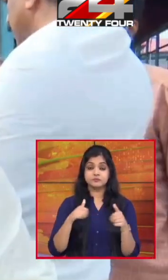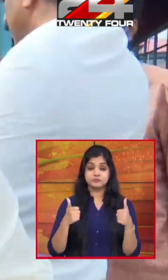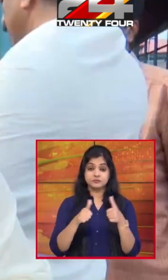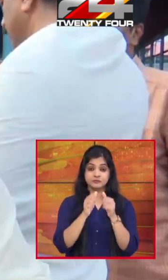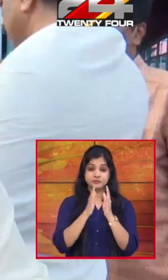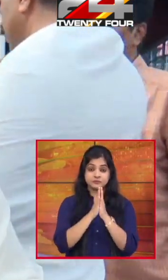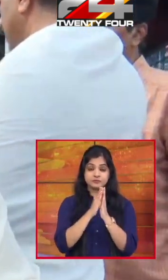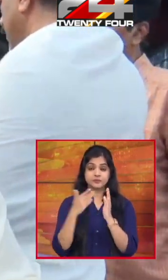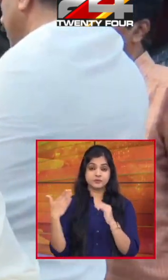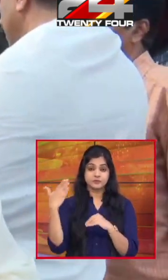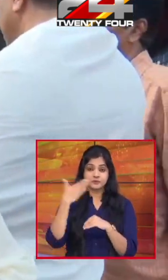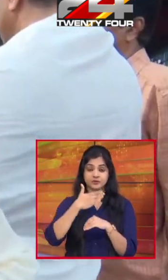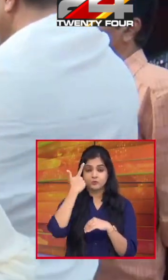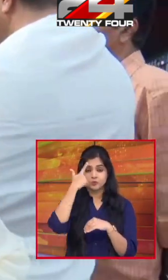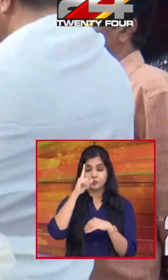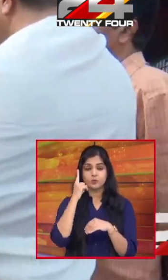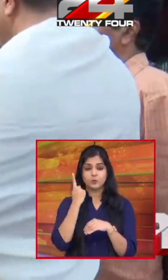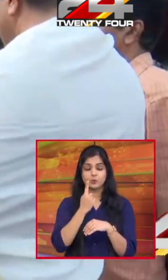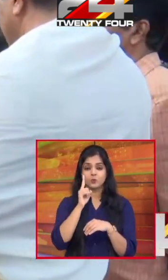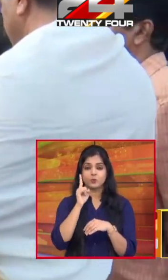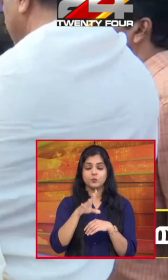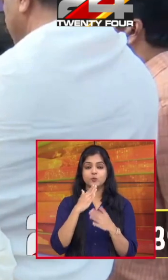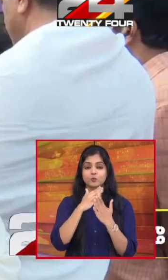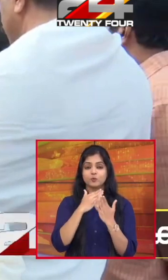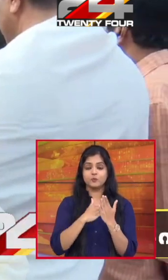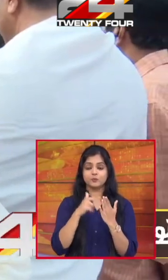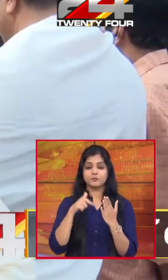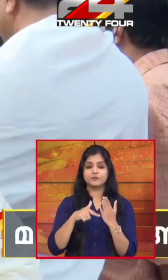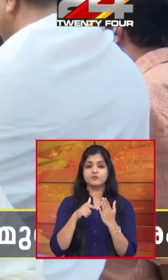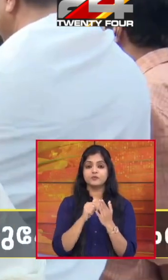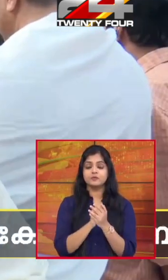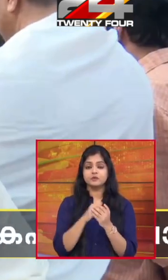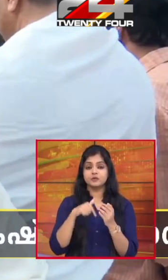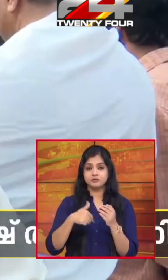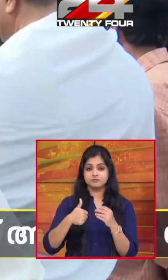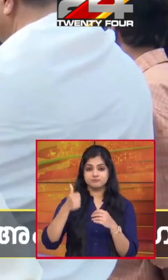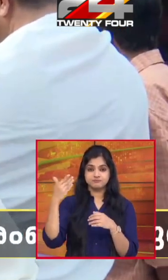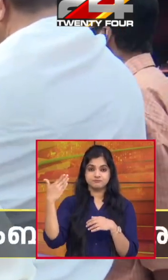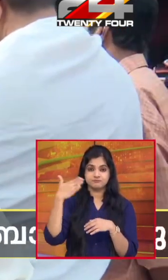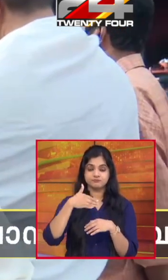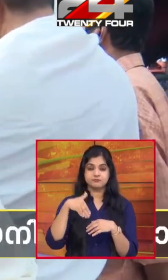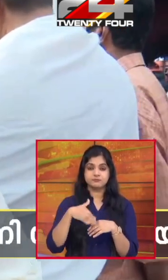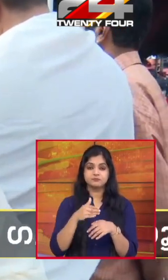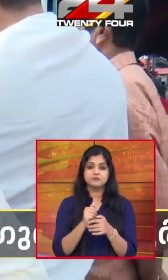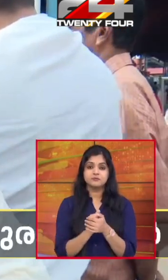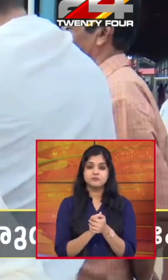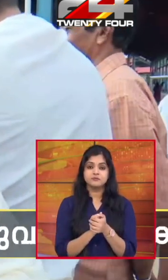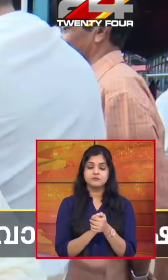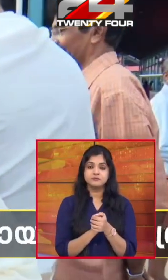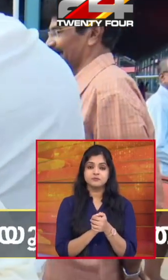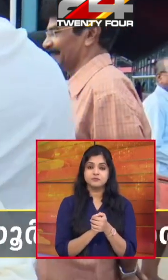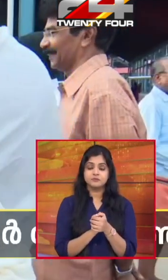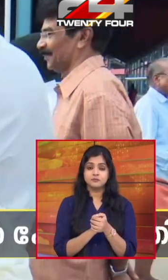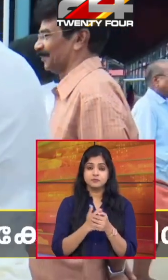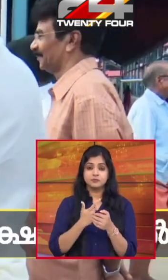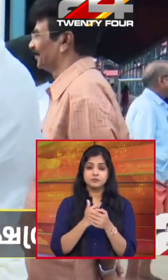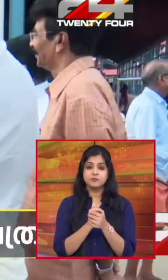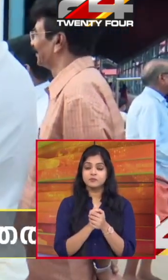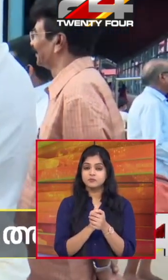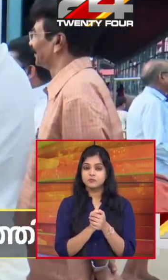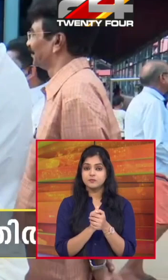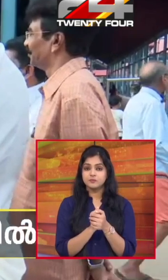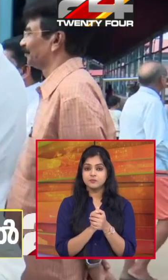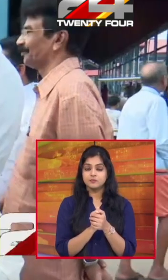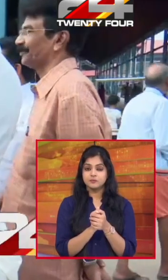എന്നുള്ള ആ ഒരൊറ്റ പരിപാടി, ആ ഒരു പ്രോഗ്രാം മാത്രമായിട്ടാണ് ഇന്നിപ്പോൾ ഇവിടെ വന്നിട്ടുള്ളത്. നമ്മളെന്തെങ്കിലും പ്രപ്പോസൽ